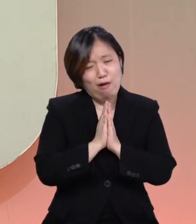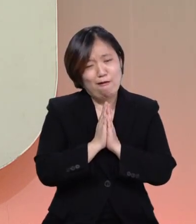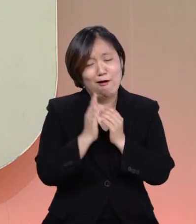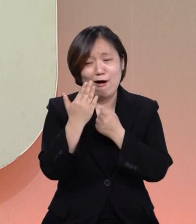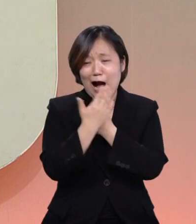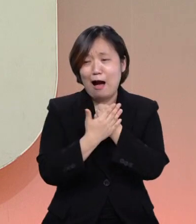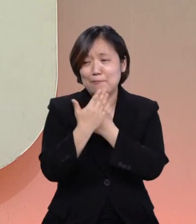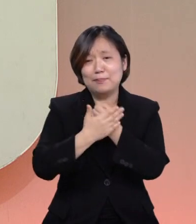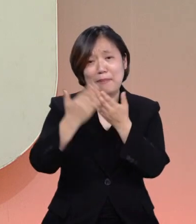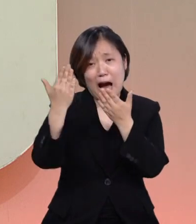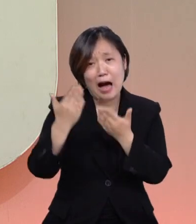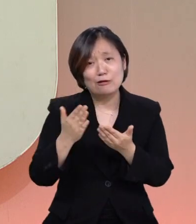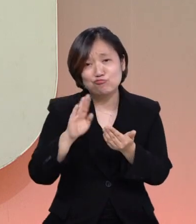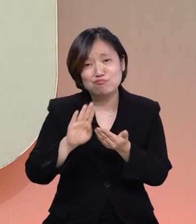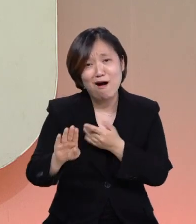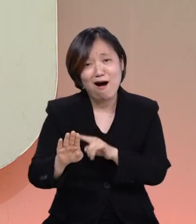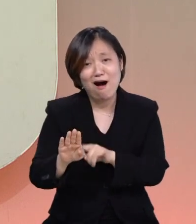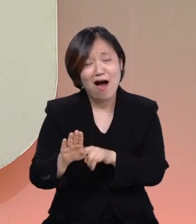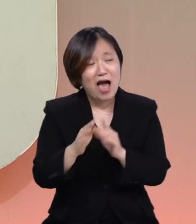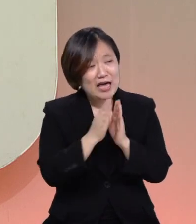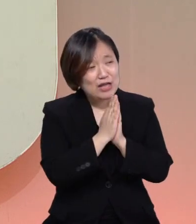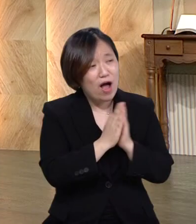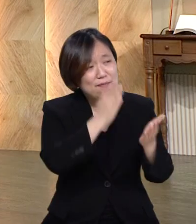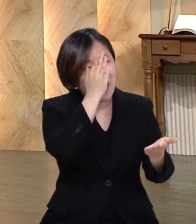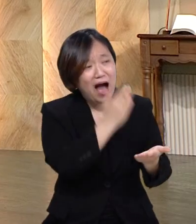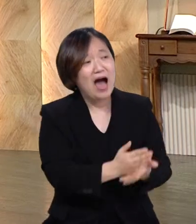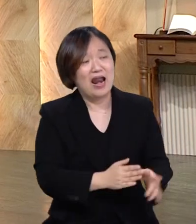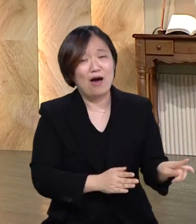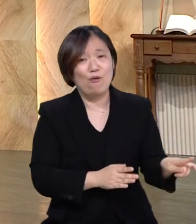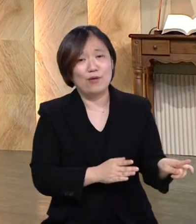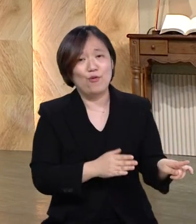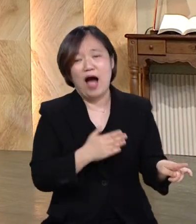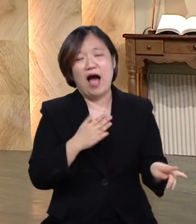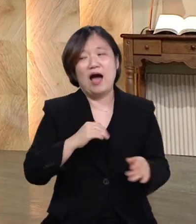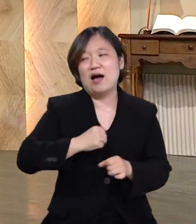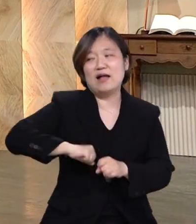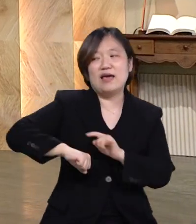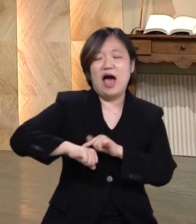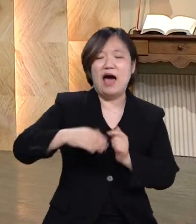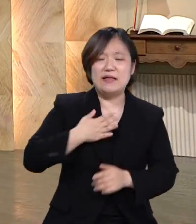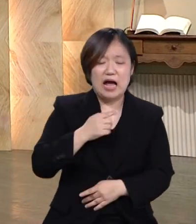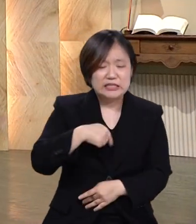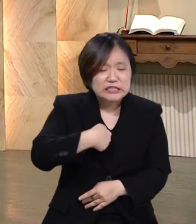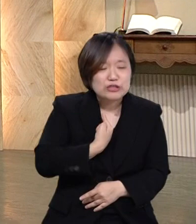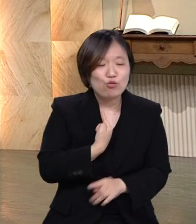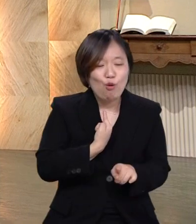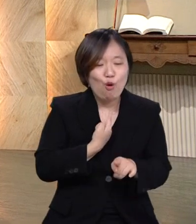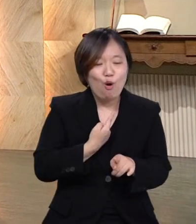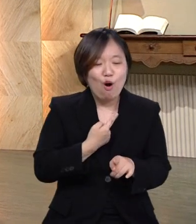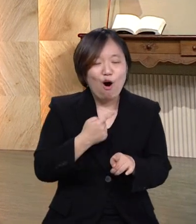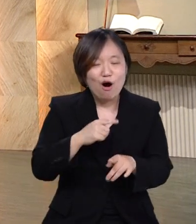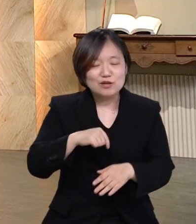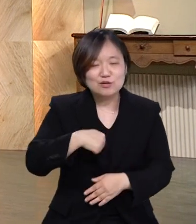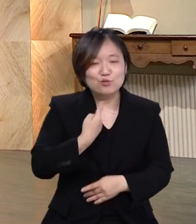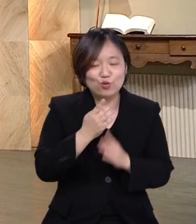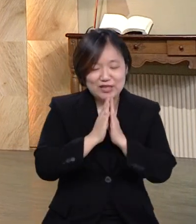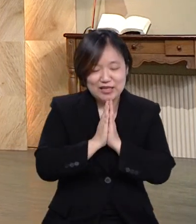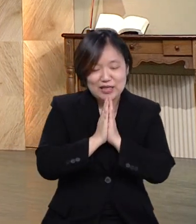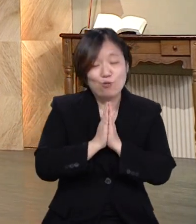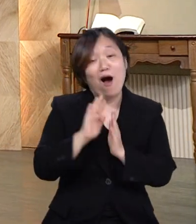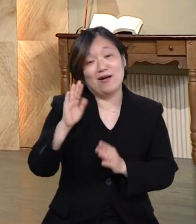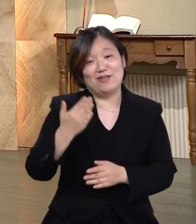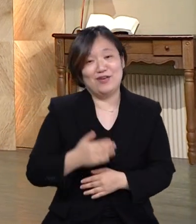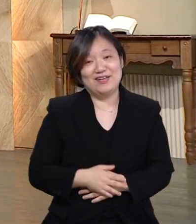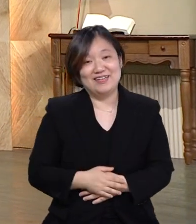그때부터는 기도하지 말라고 하더라도 자기가 스스로 기도하게 됩니다 자기가 맛을 봤거든요 이런